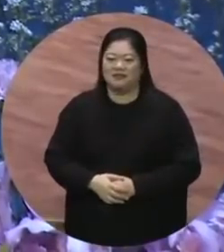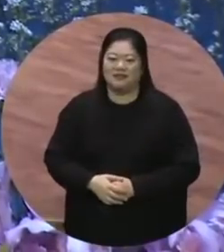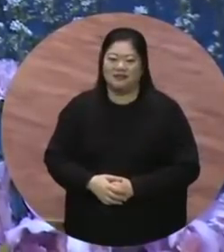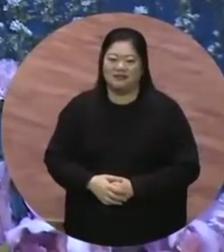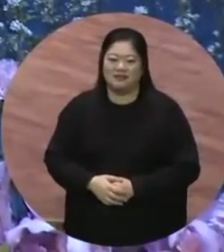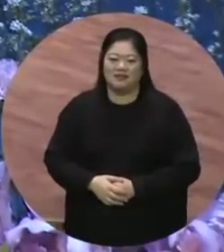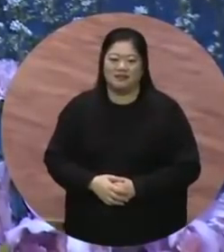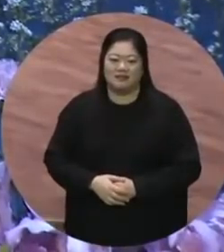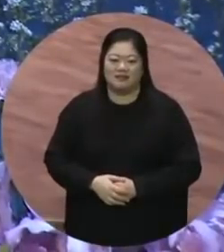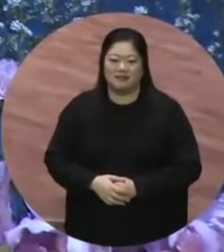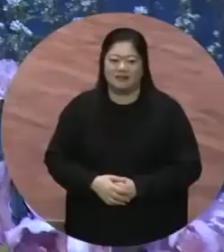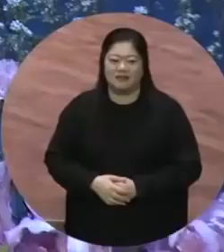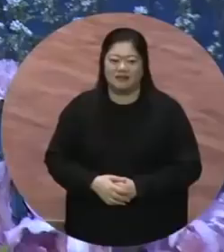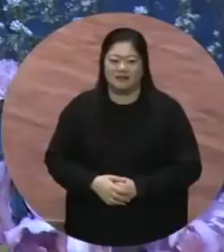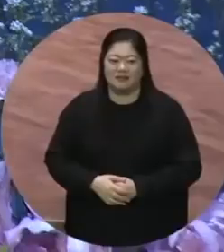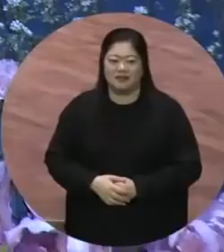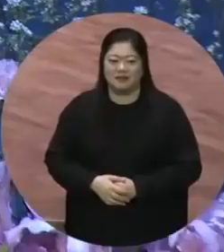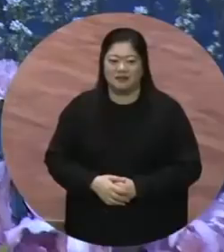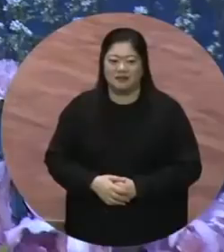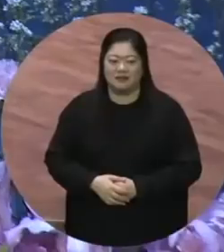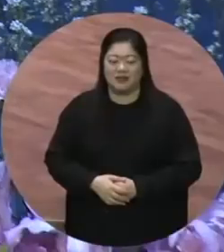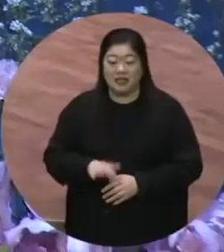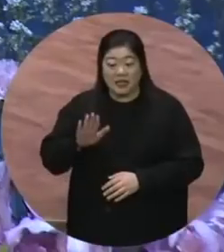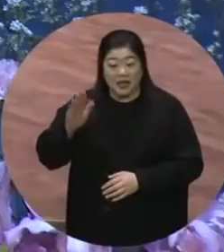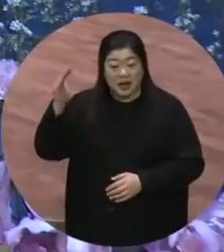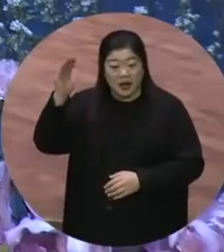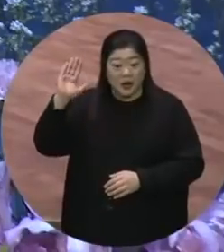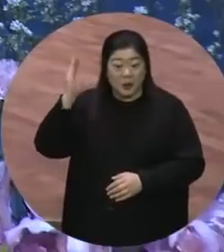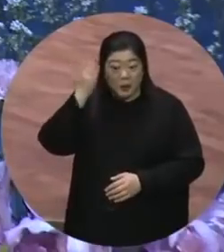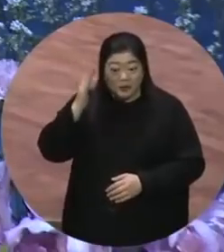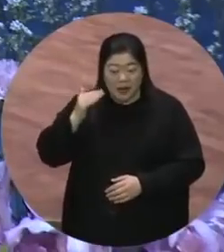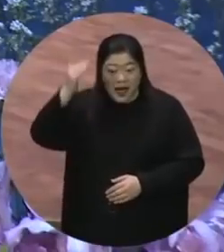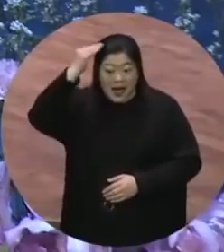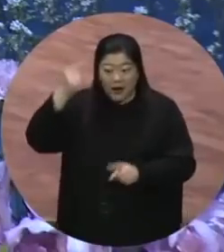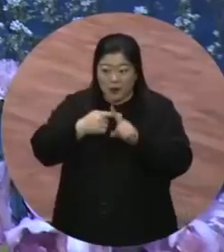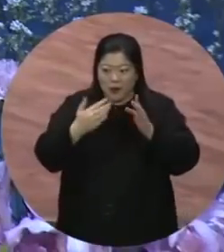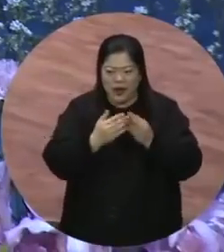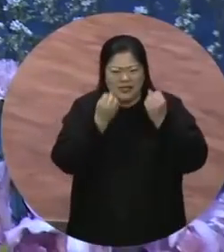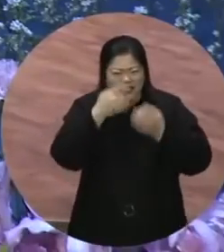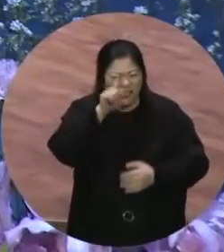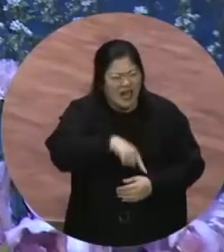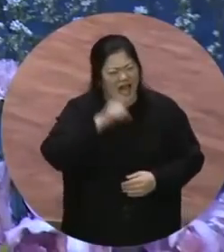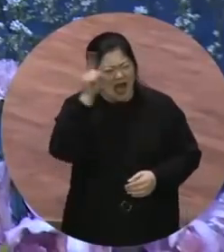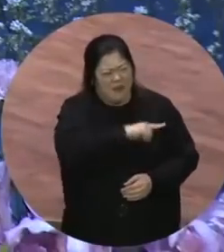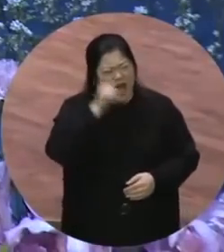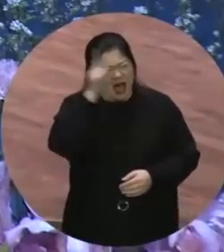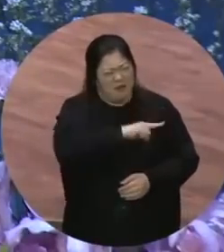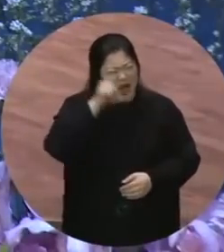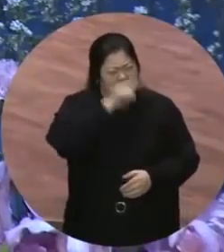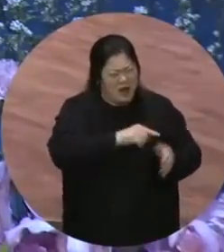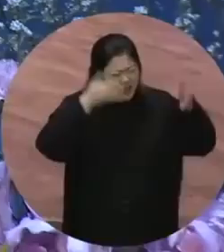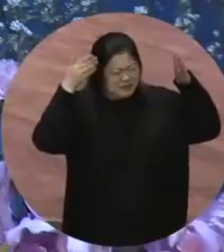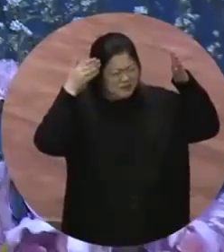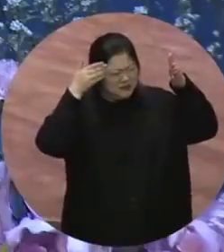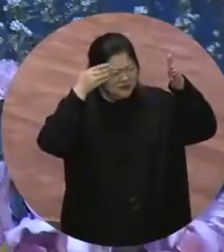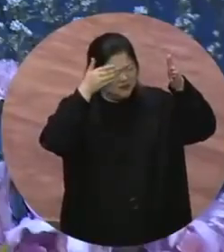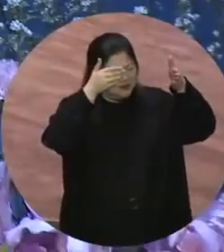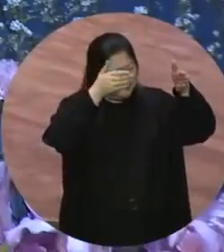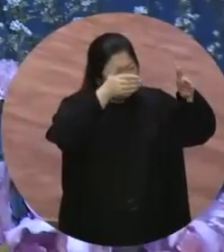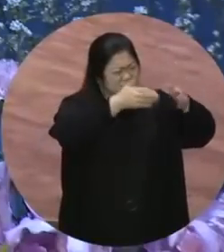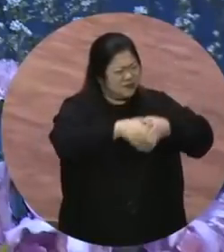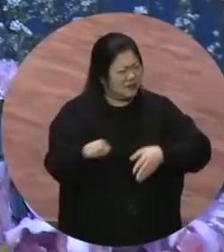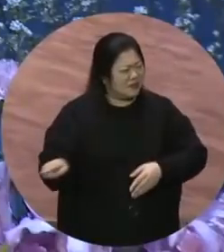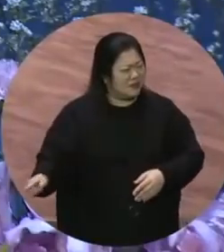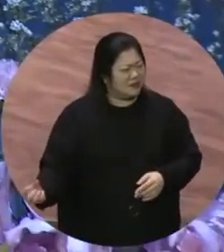지금 이 한국 교회가요 신천지에 집중을 하다 보니까 하나님의 교회라고 하는 또